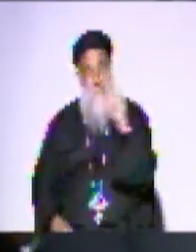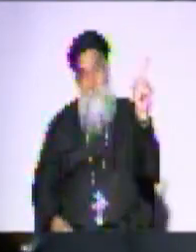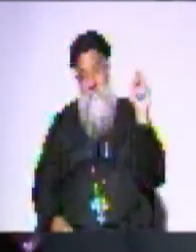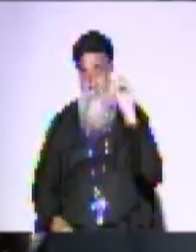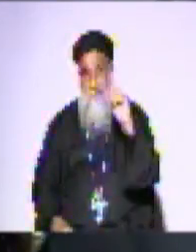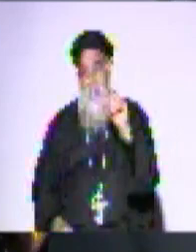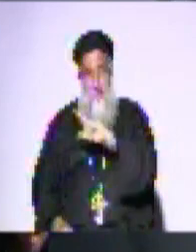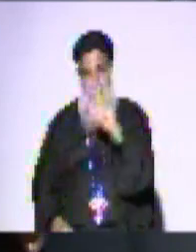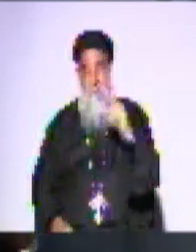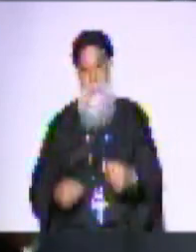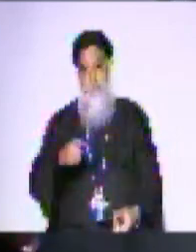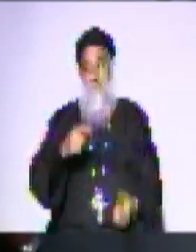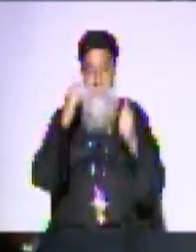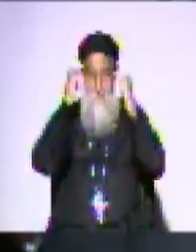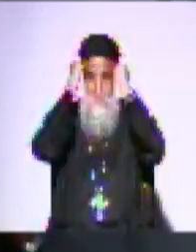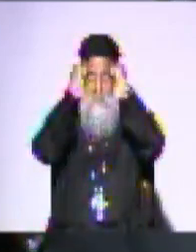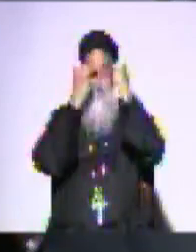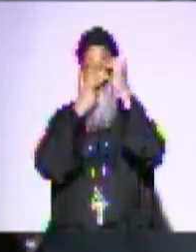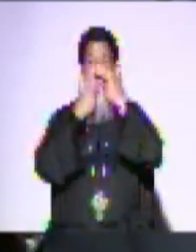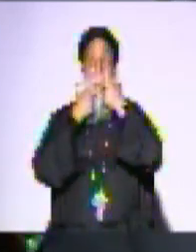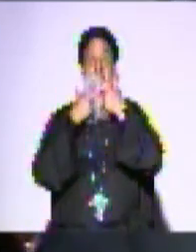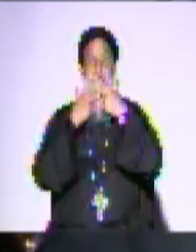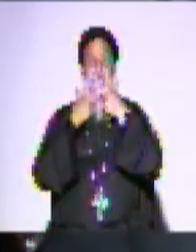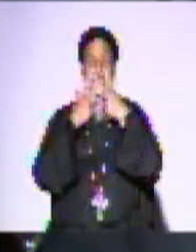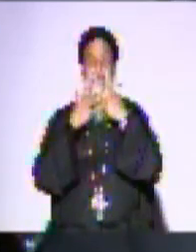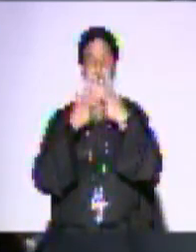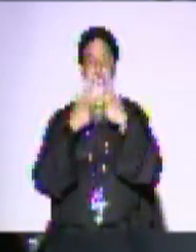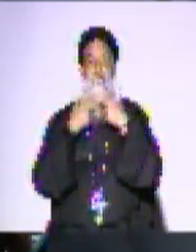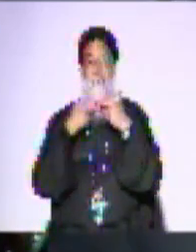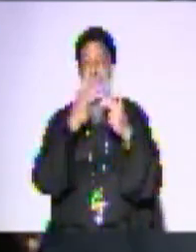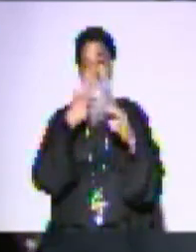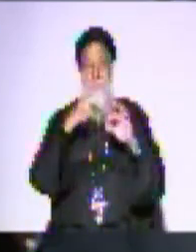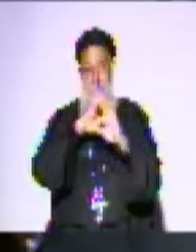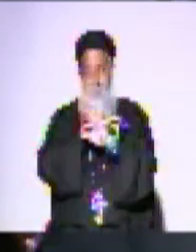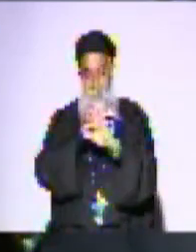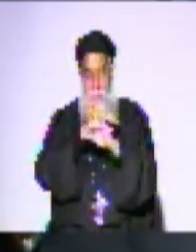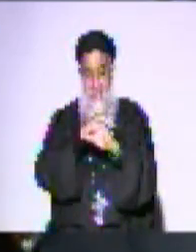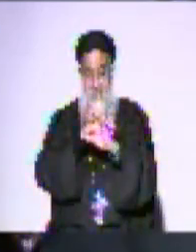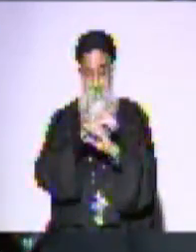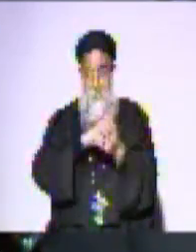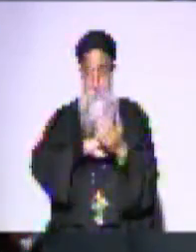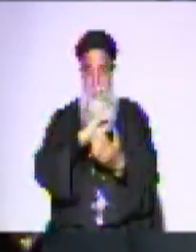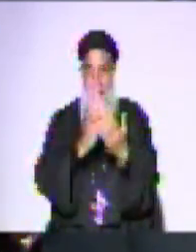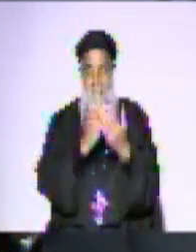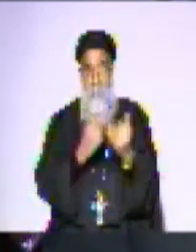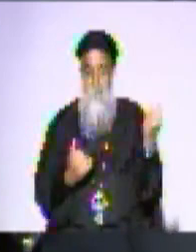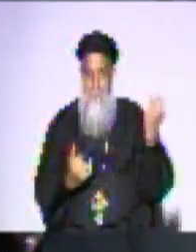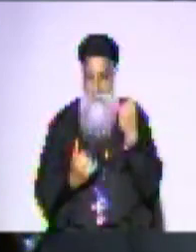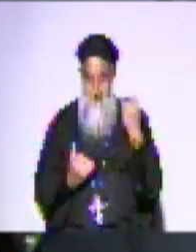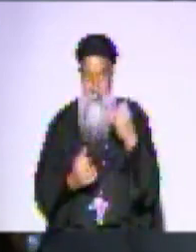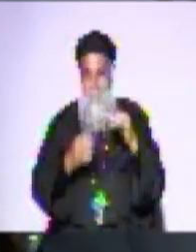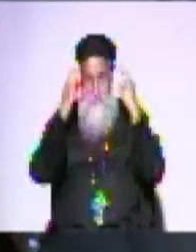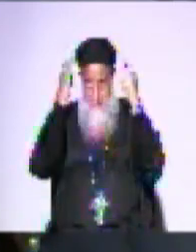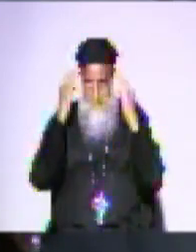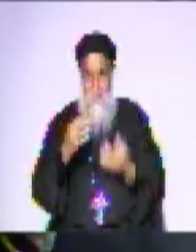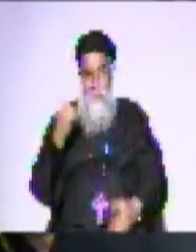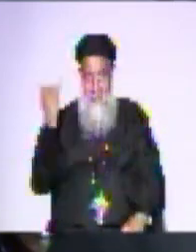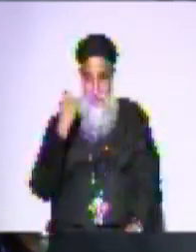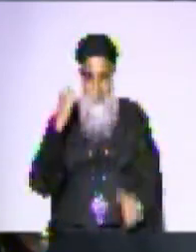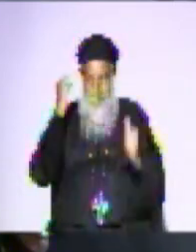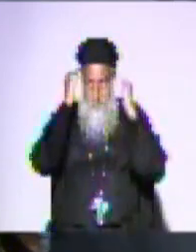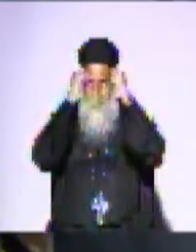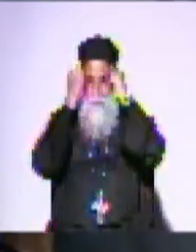أقول لكم بل إن لم تتوبوا فجميعكم كذلك تهلكون. يعني التوبة مفروض علينا